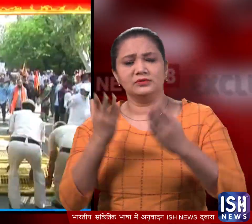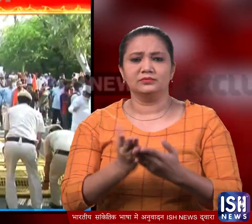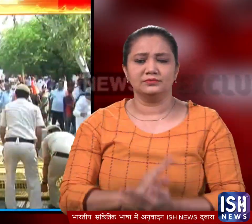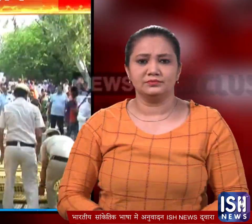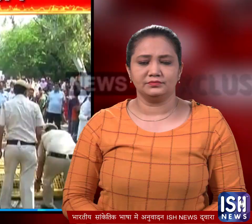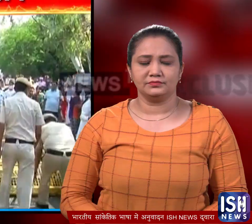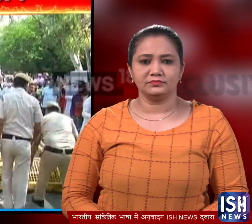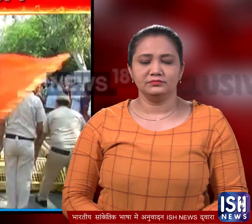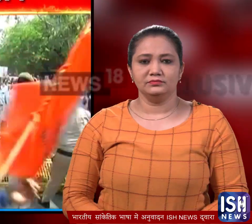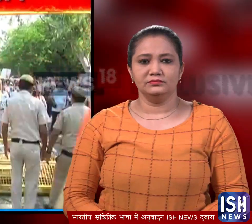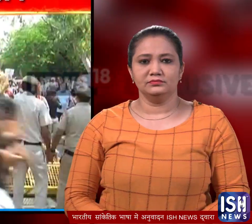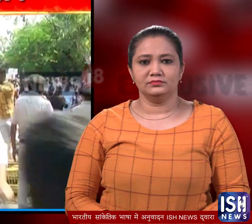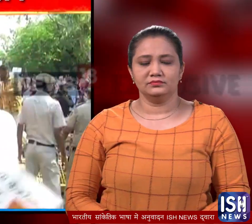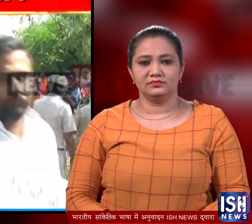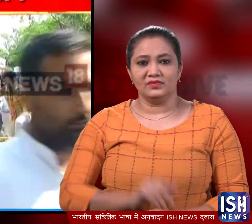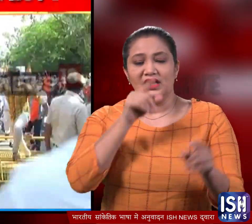की।